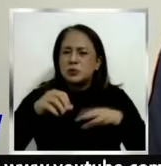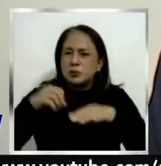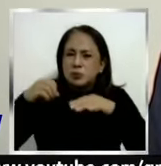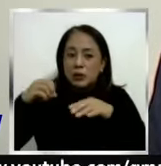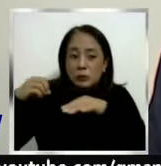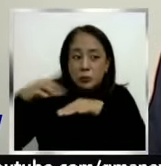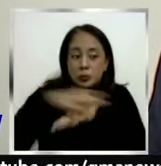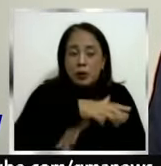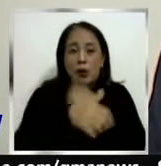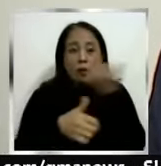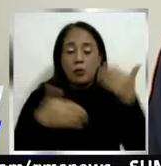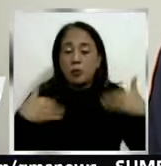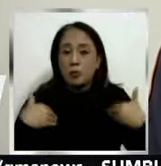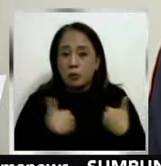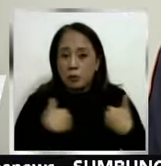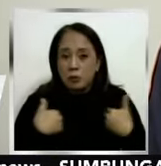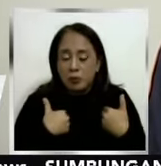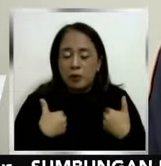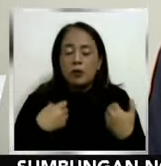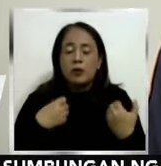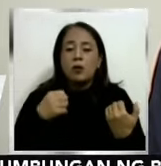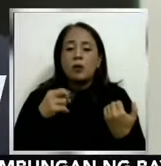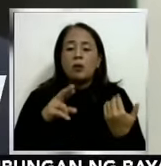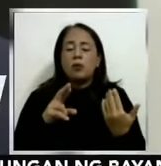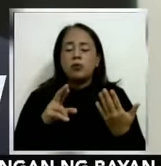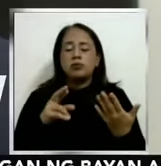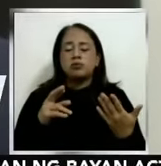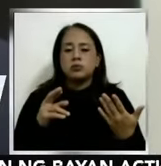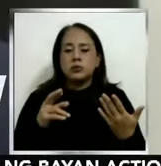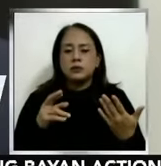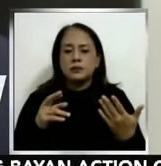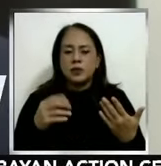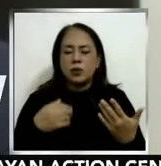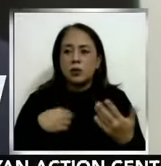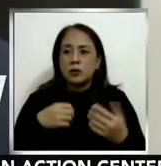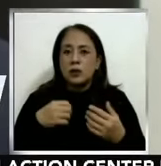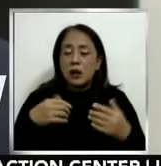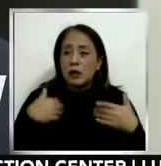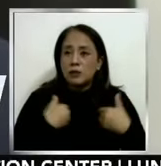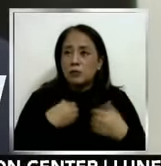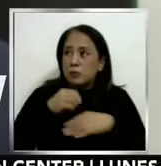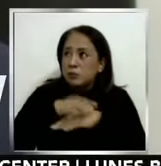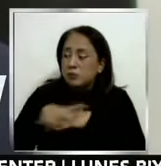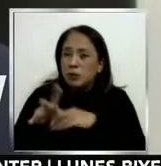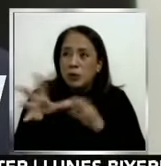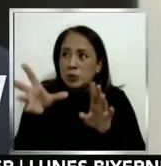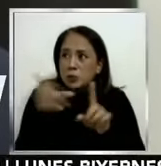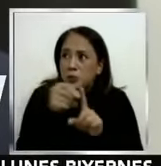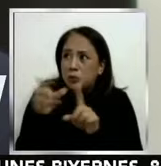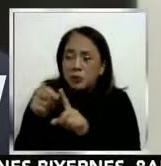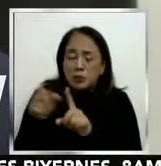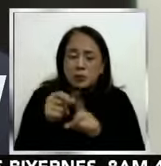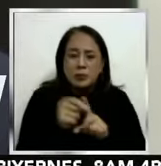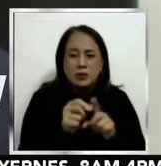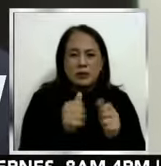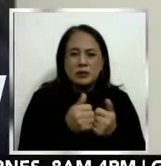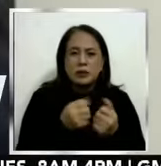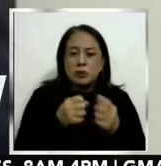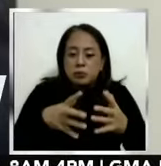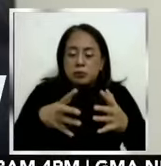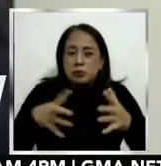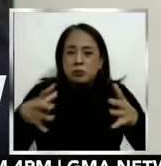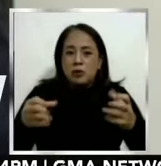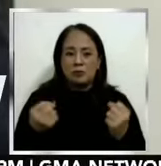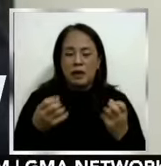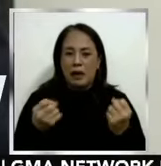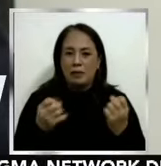And the animals will also infect other susceptible ones. So parami ng parami yung pwedeng tamaan. The